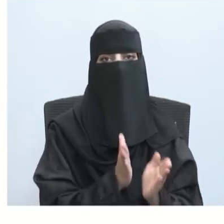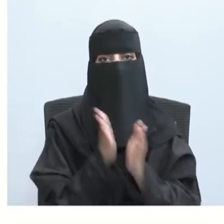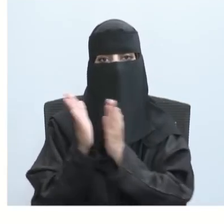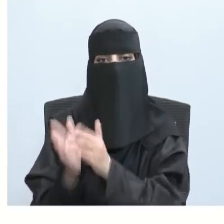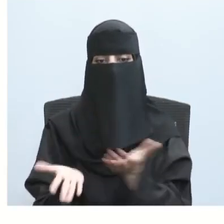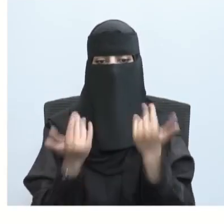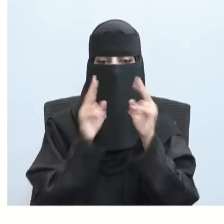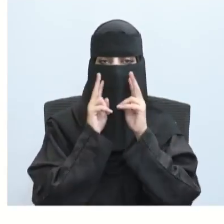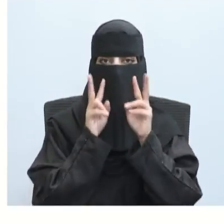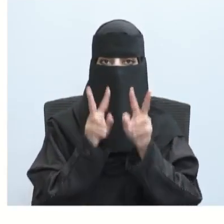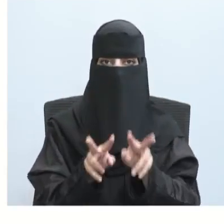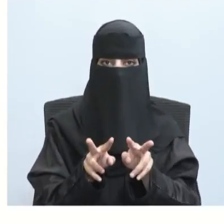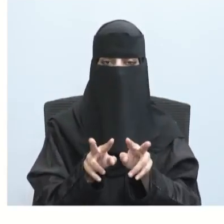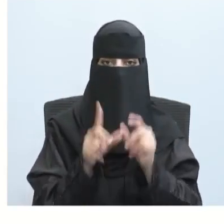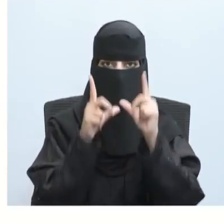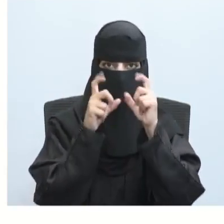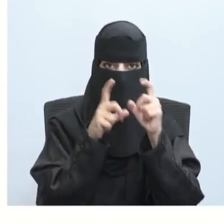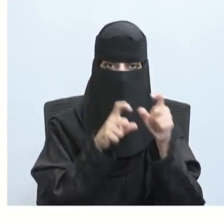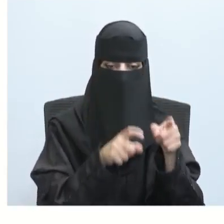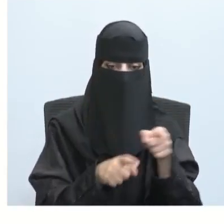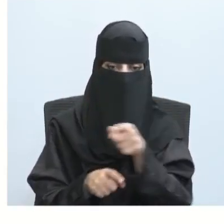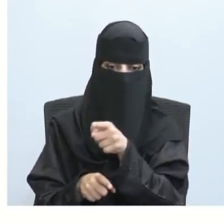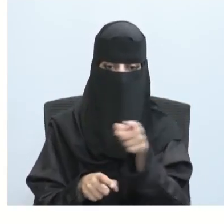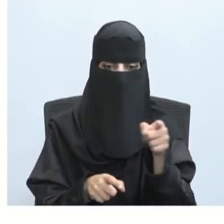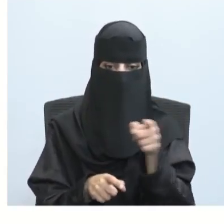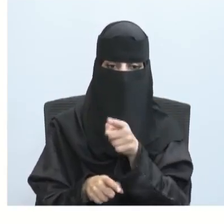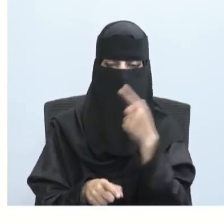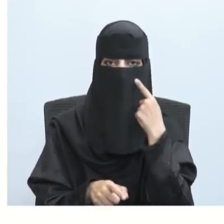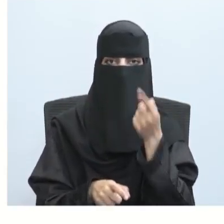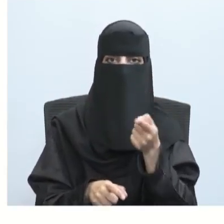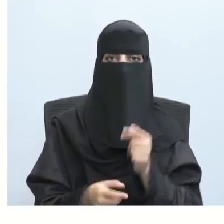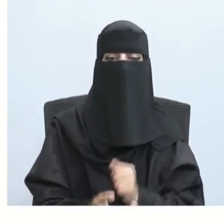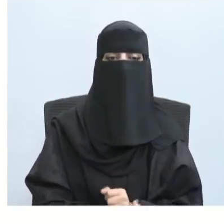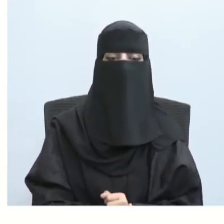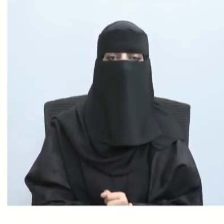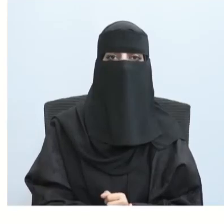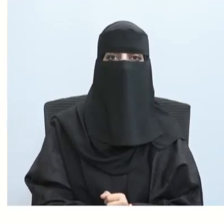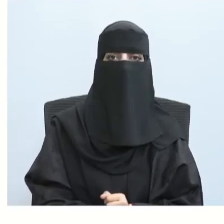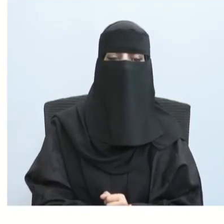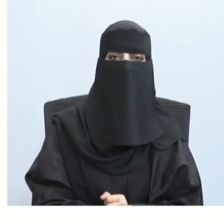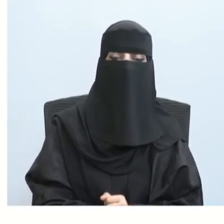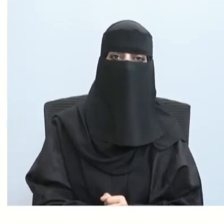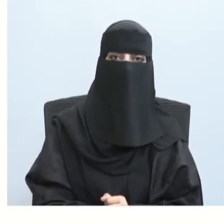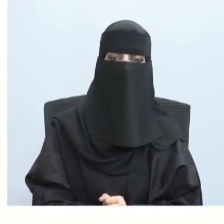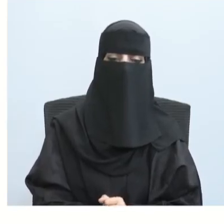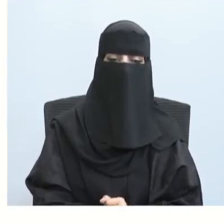لاحظ معي عبر هذه او هذا الشكل عزيزي الطالب وعزيزتي الطالبه او عبر هذه الصور الثلاثه لدينا